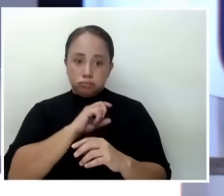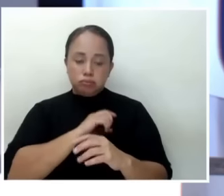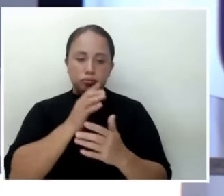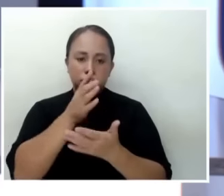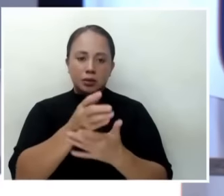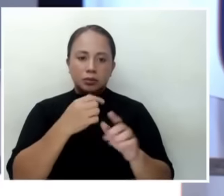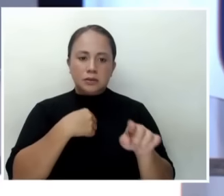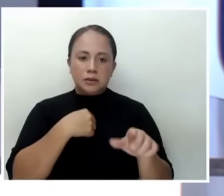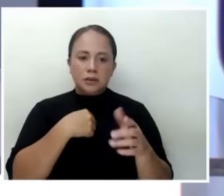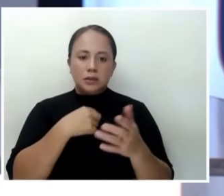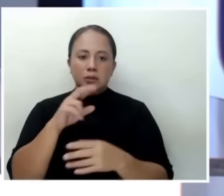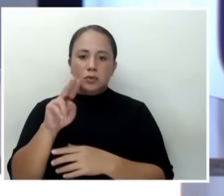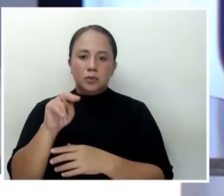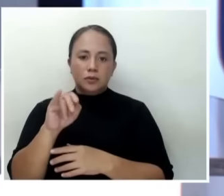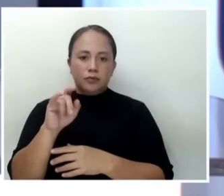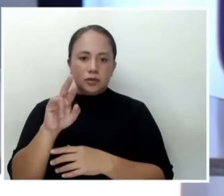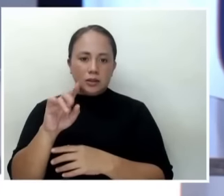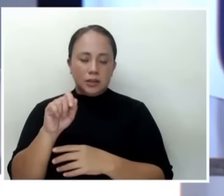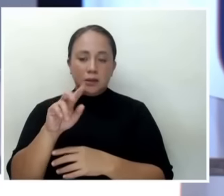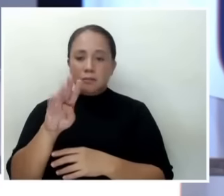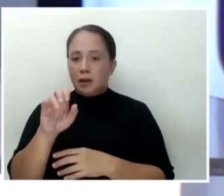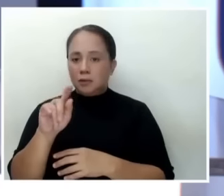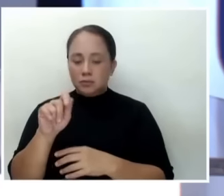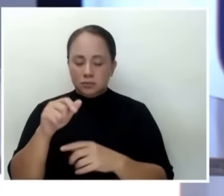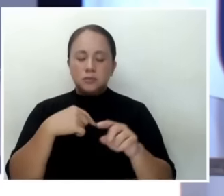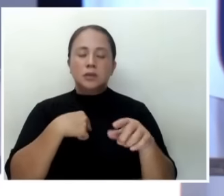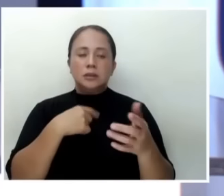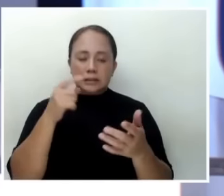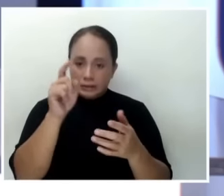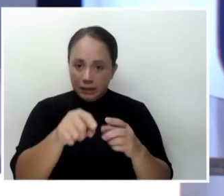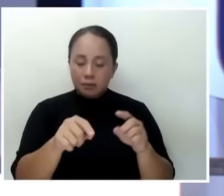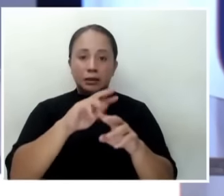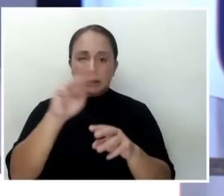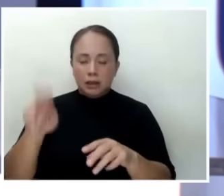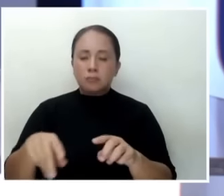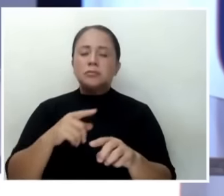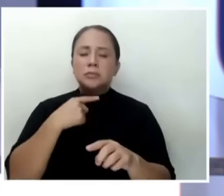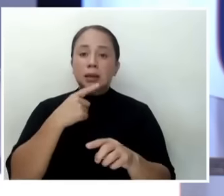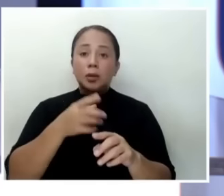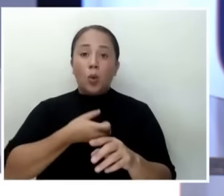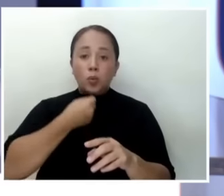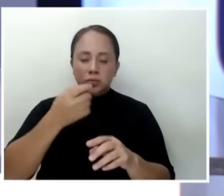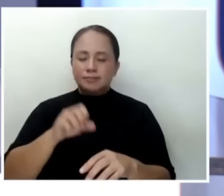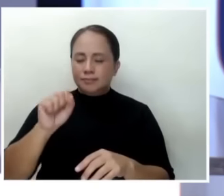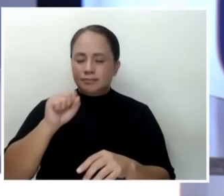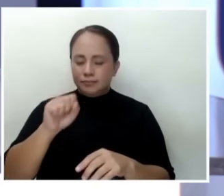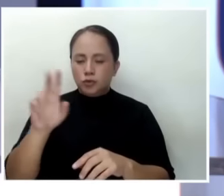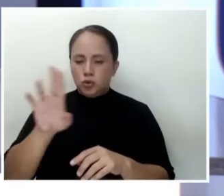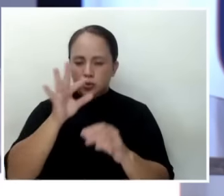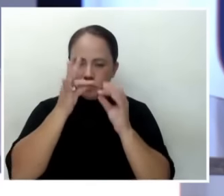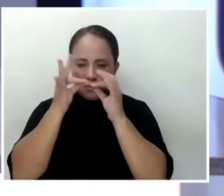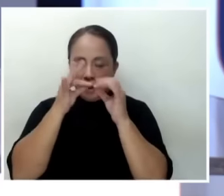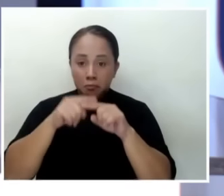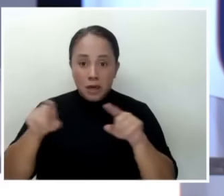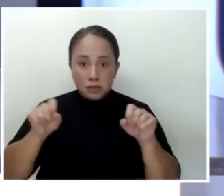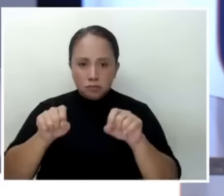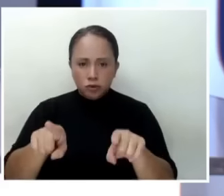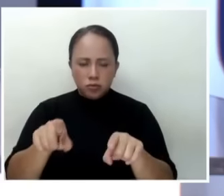sa Maynila. Aminado ang may-ari ng bahay na gumagamit siya ng droga pero tinanggi niyang siya ay isang